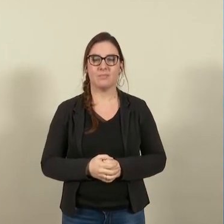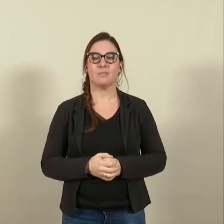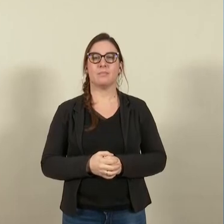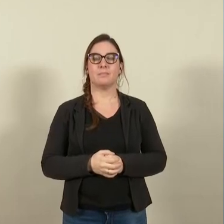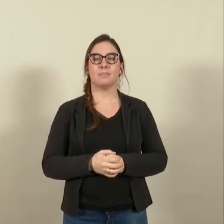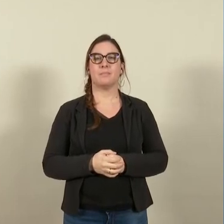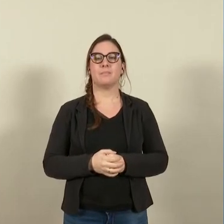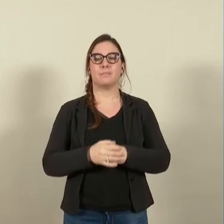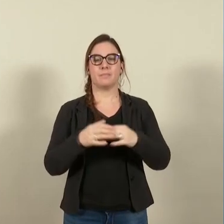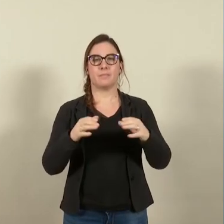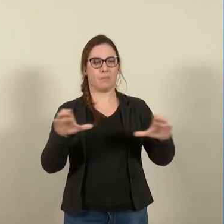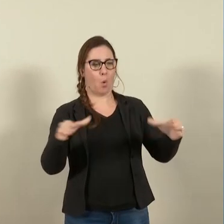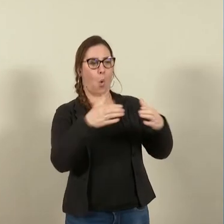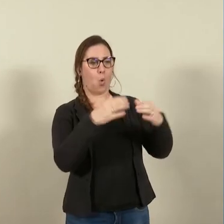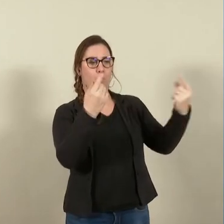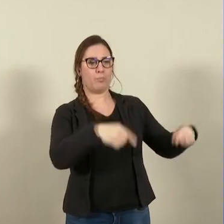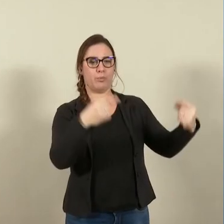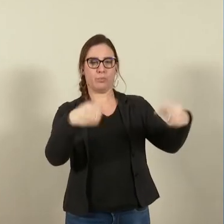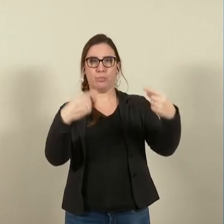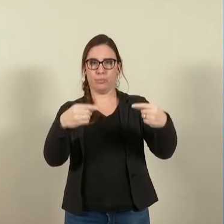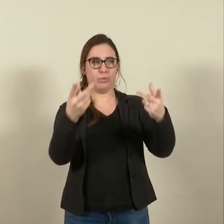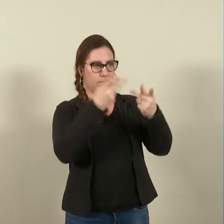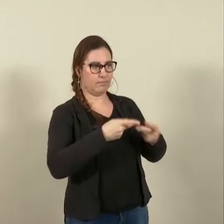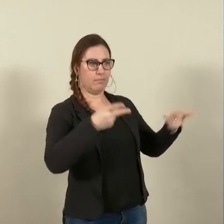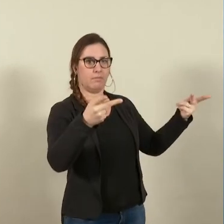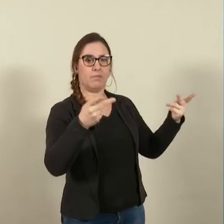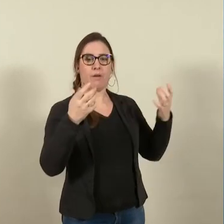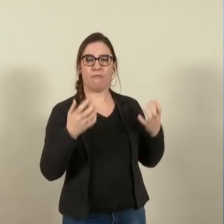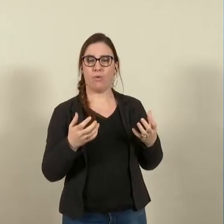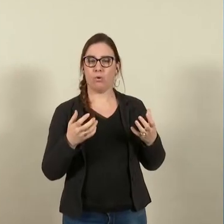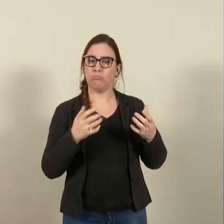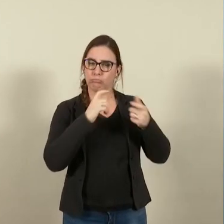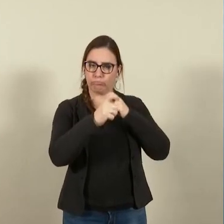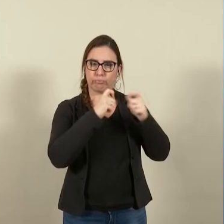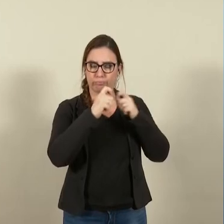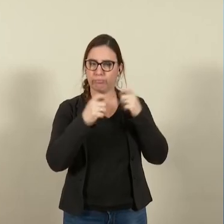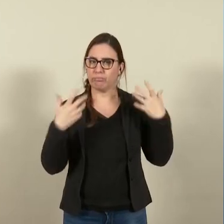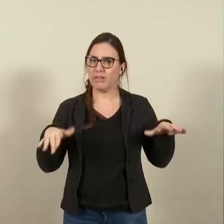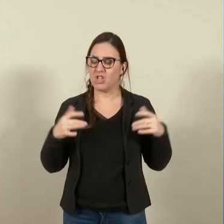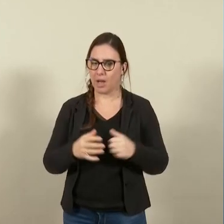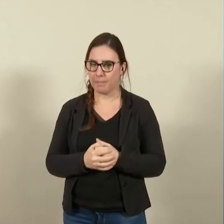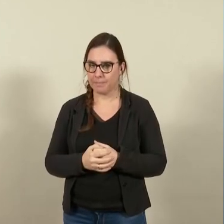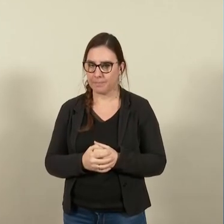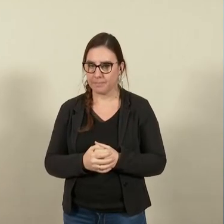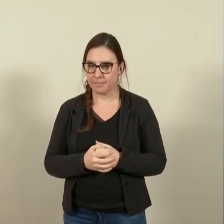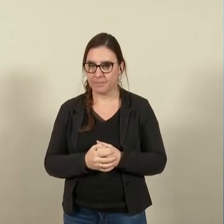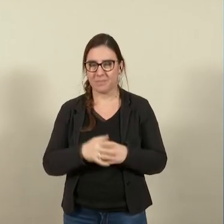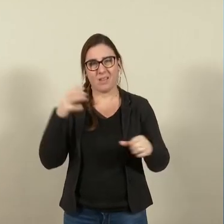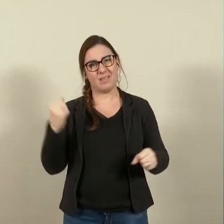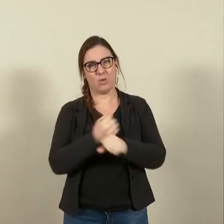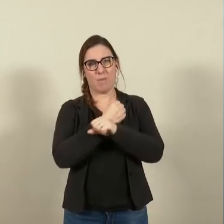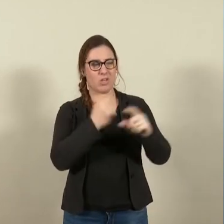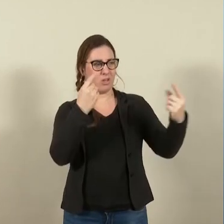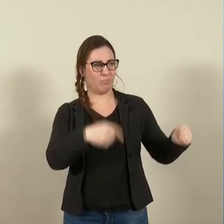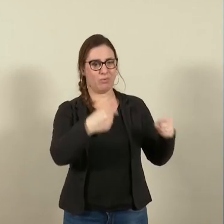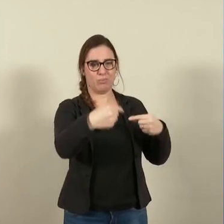plutôt au groupes d'opposition que je voudrais m'adresser ici et je leur en ai déjà parlé je trouve dommage que les oppositions n'ai